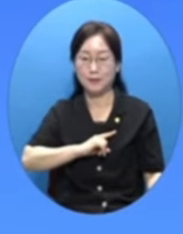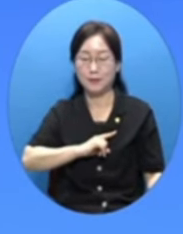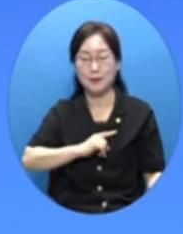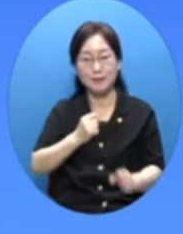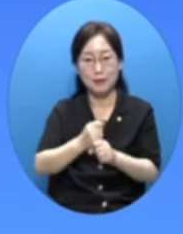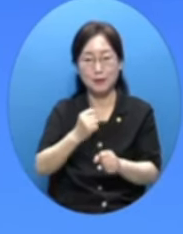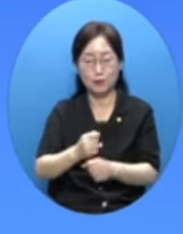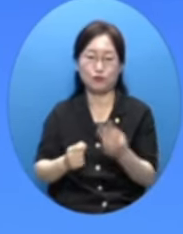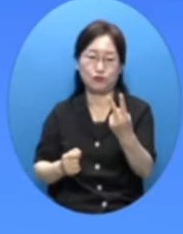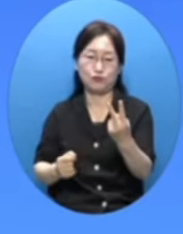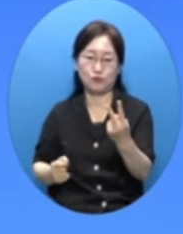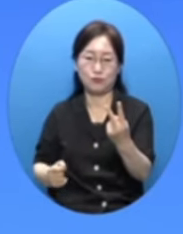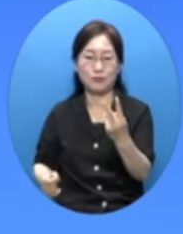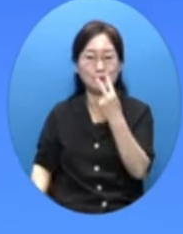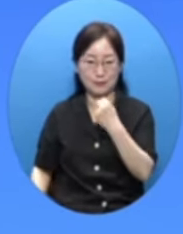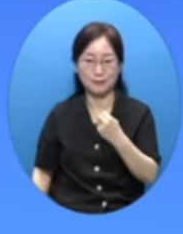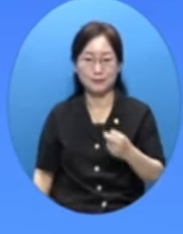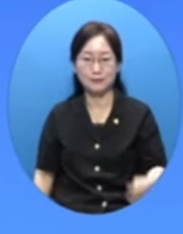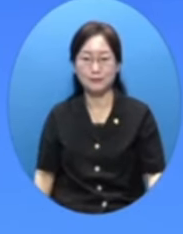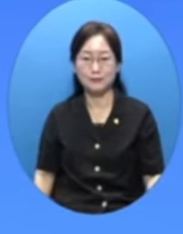둘 이상 갖고 있었는데